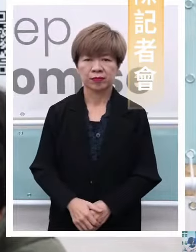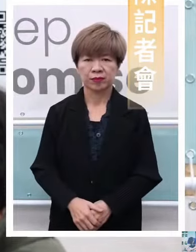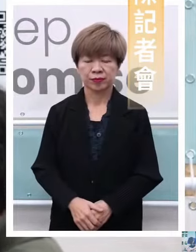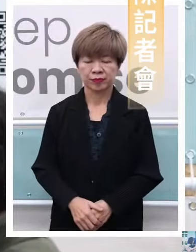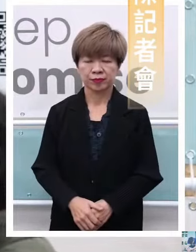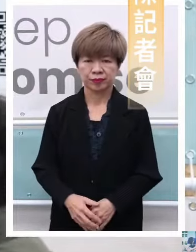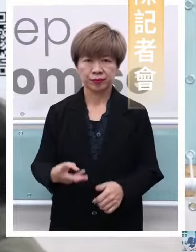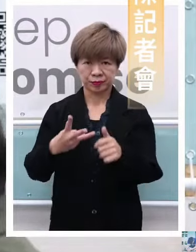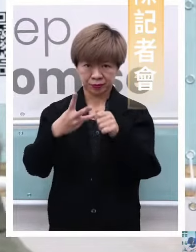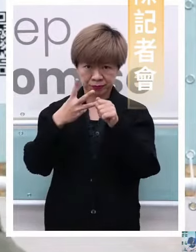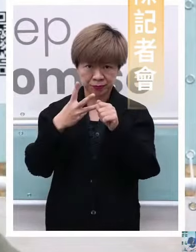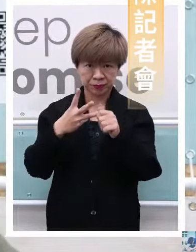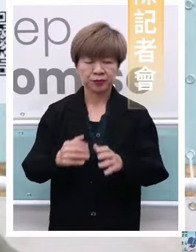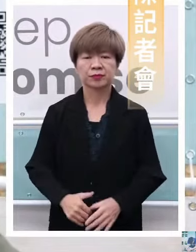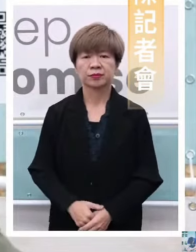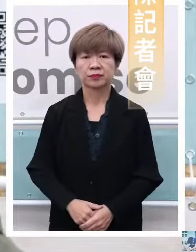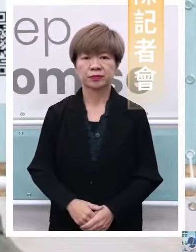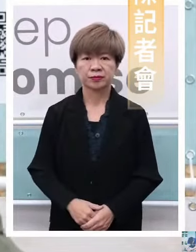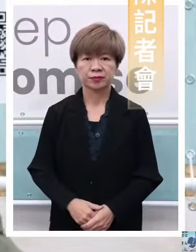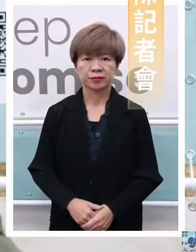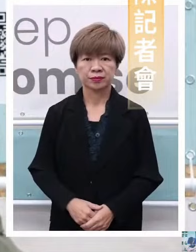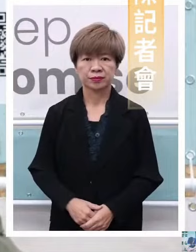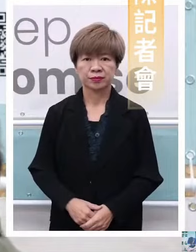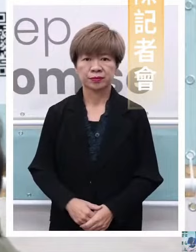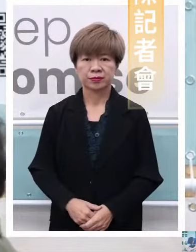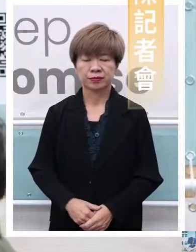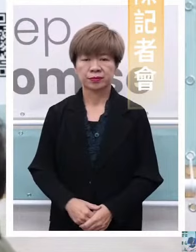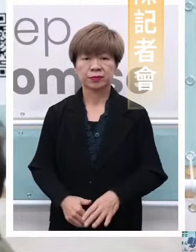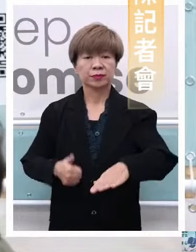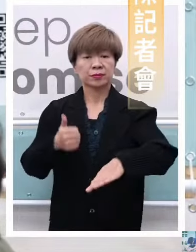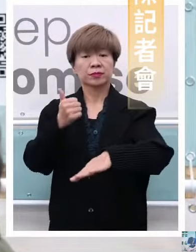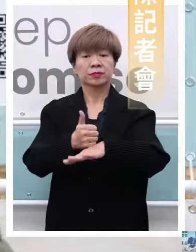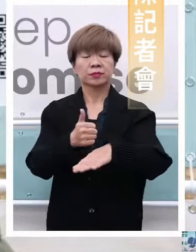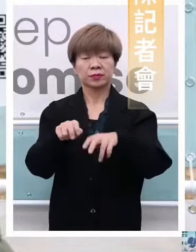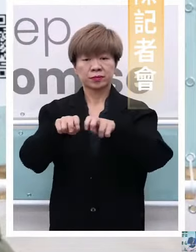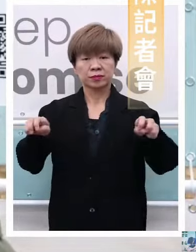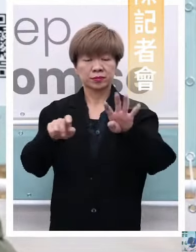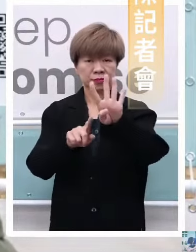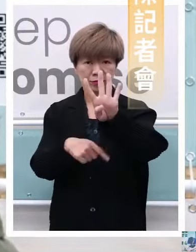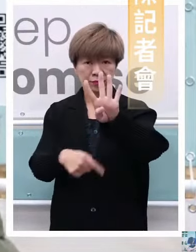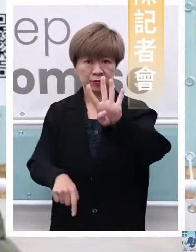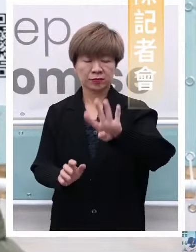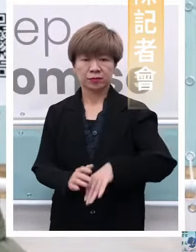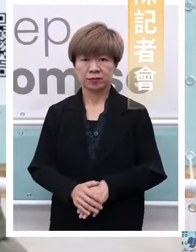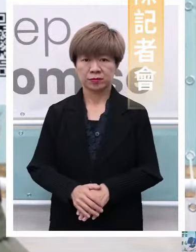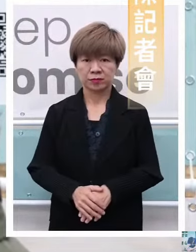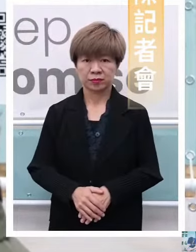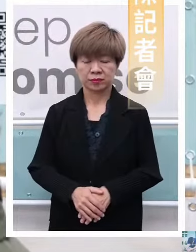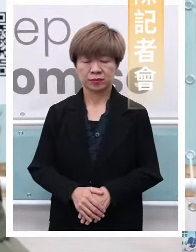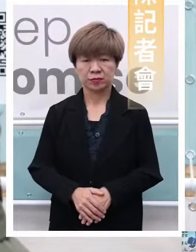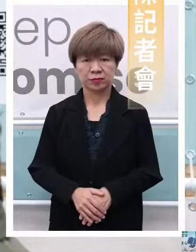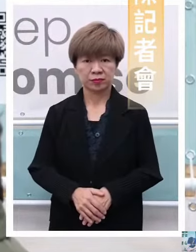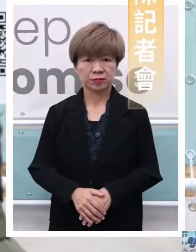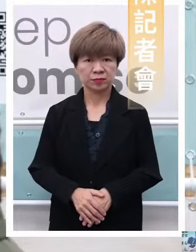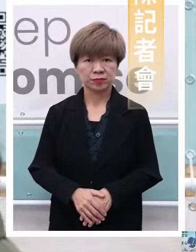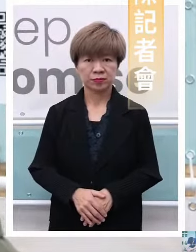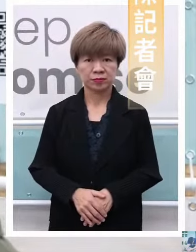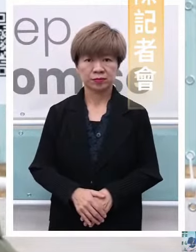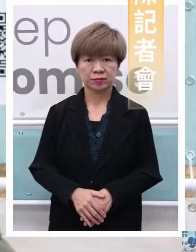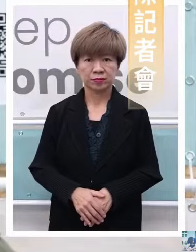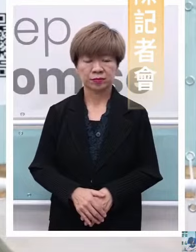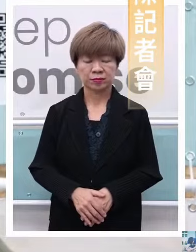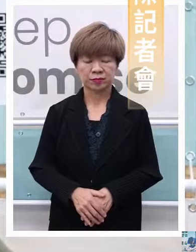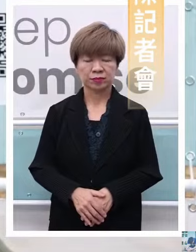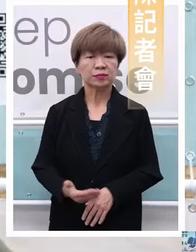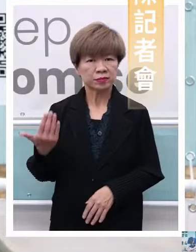个呢，在台上的4位都是我们这个曾经是